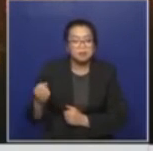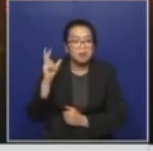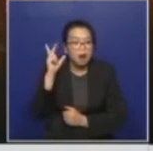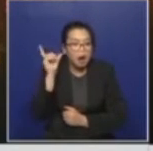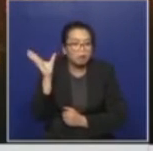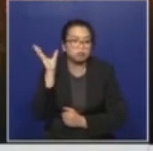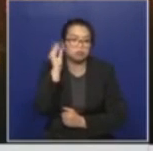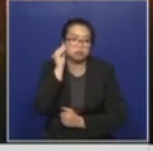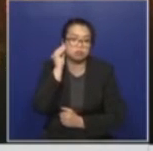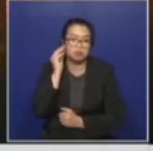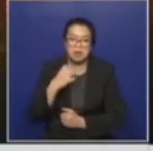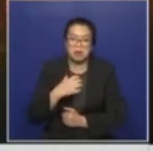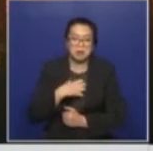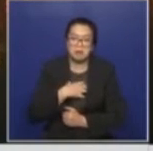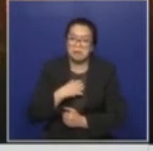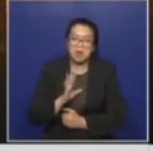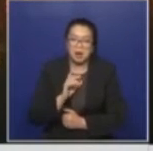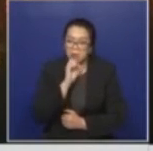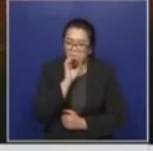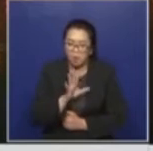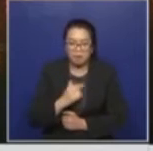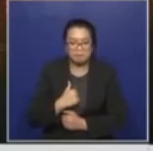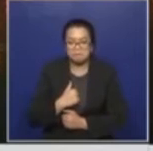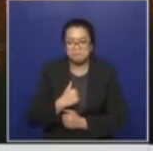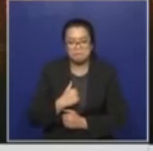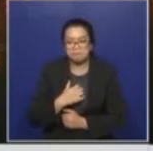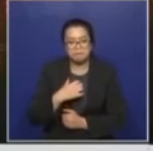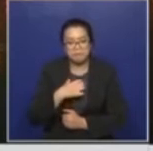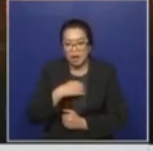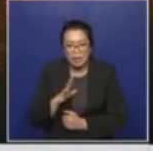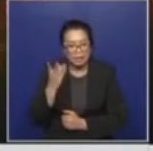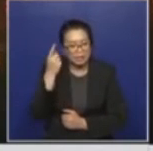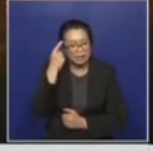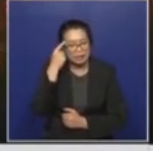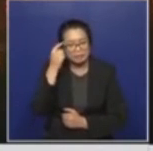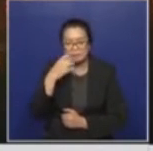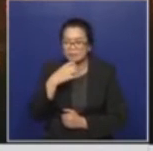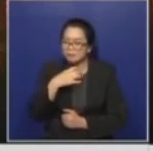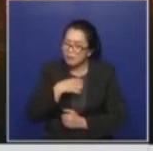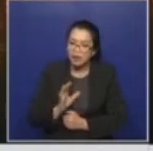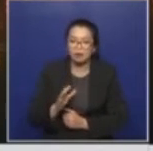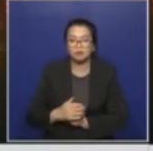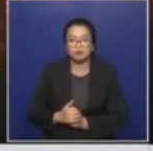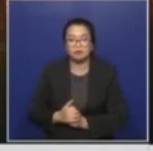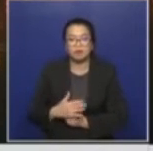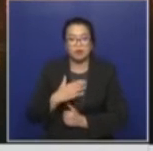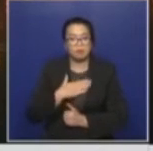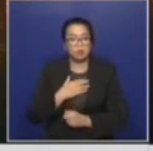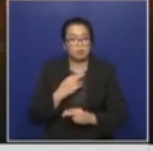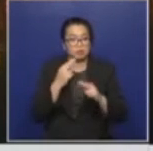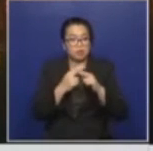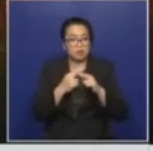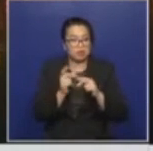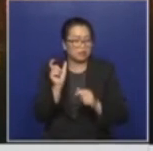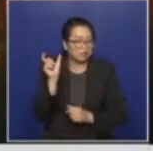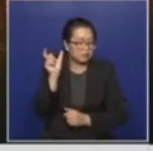ที่ไม่อยากบอกว่าไม่ควรจะเกิดขึ้นแม้แต่คิดก็ไม่ควรจะคิดนะครับท่านครับผม